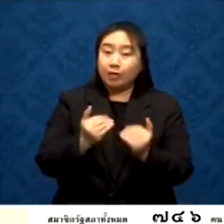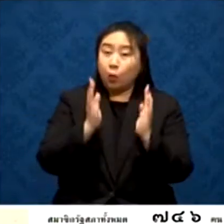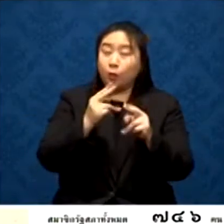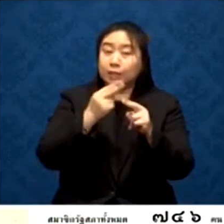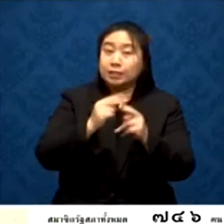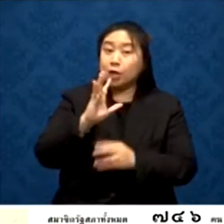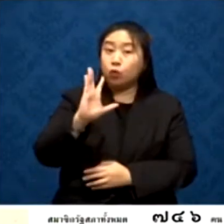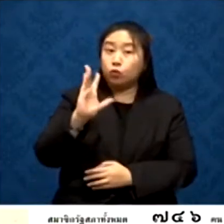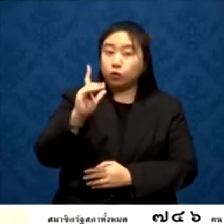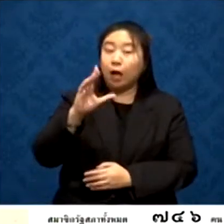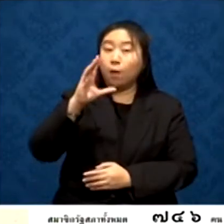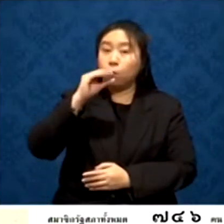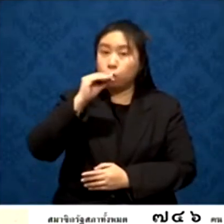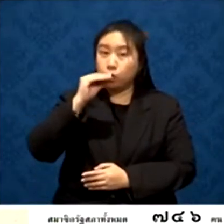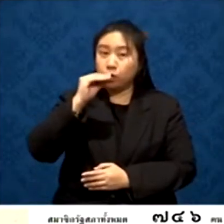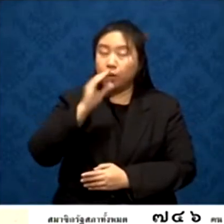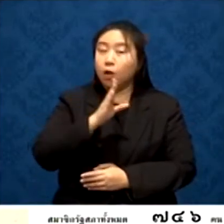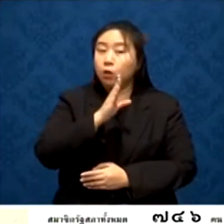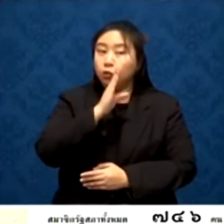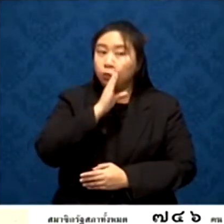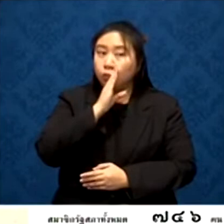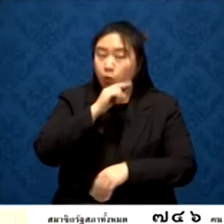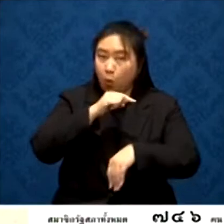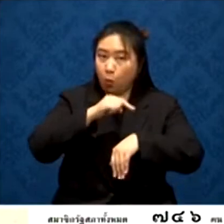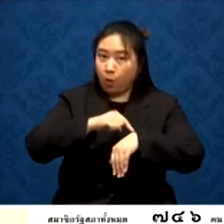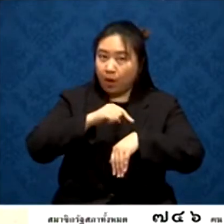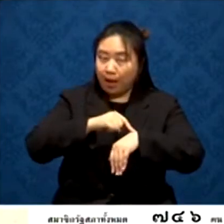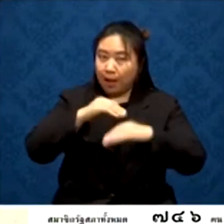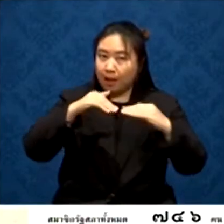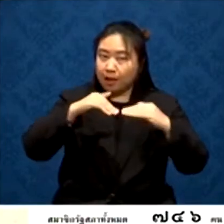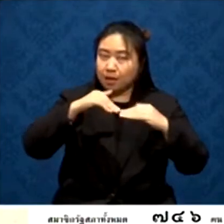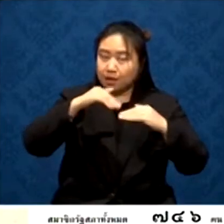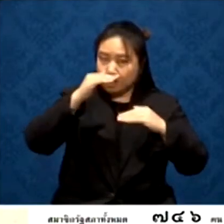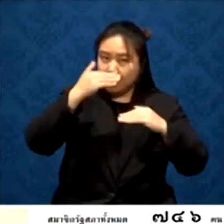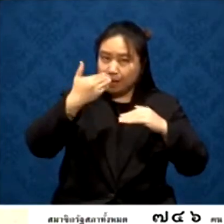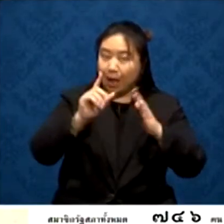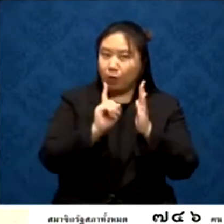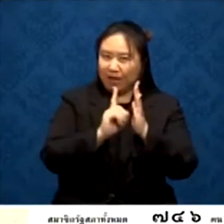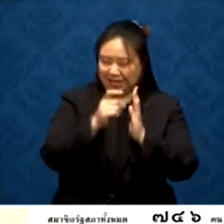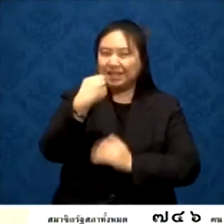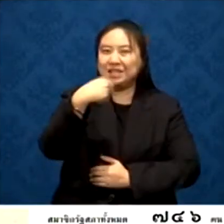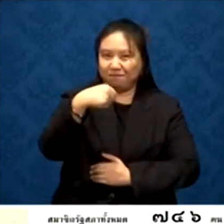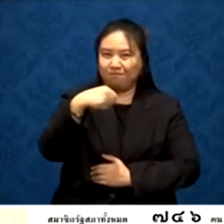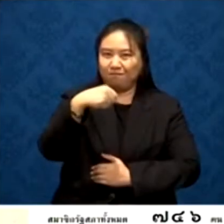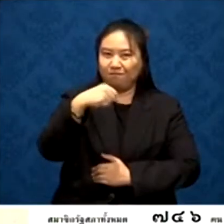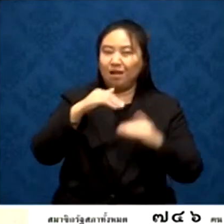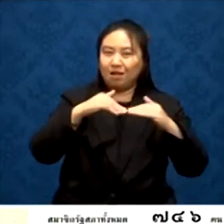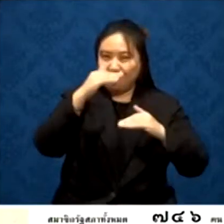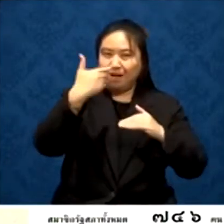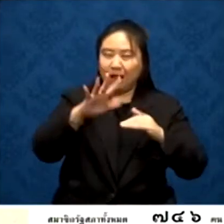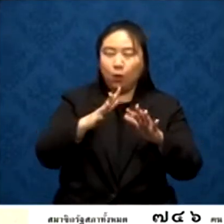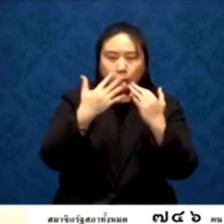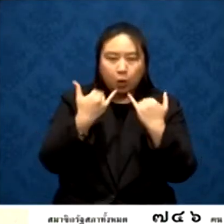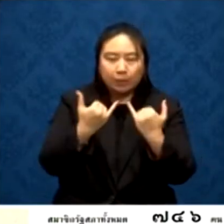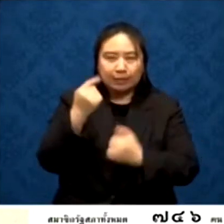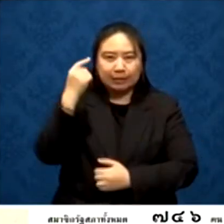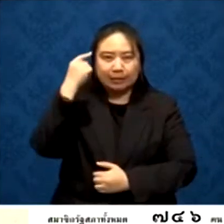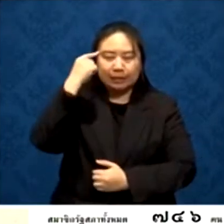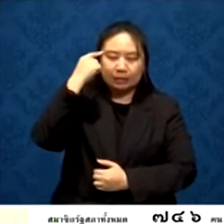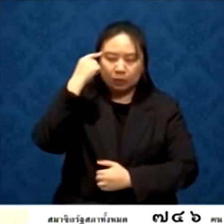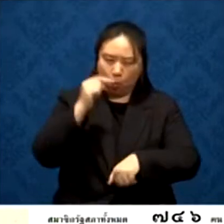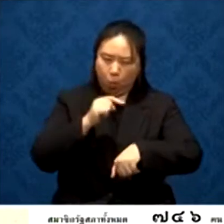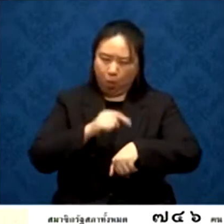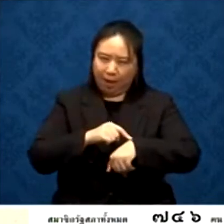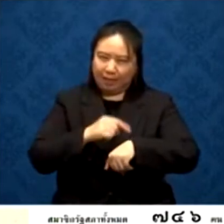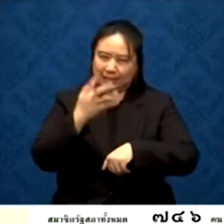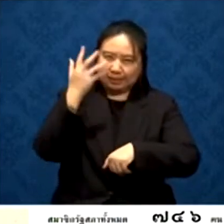ผมเรียนว่าก็เกินไปแล้วครับ10นาทีเพราะฉะนั้น คิดว่าเราอย่าไปเสียเงินไปเพราะว่า